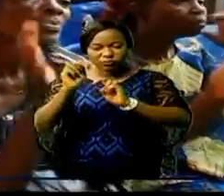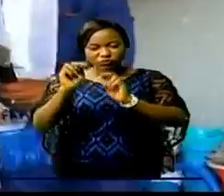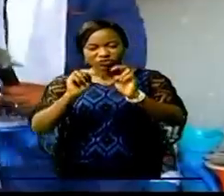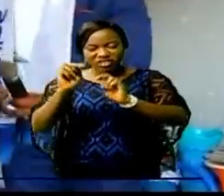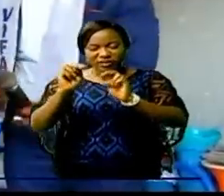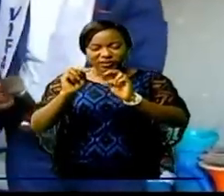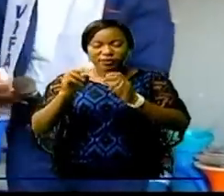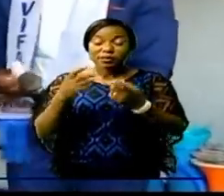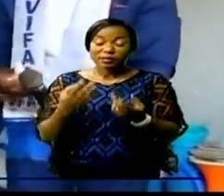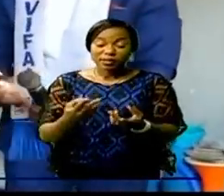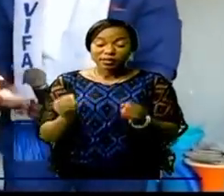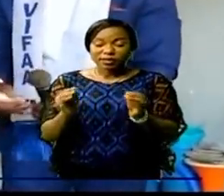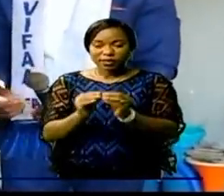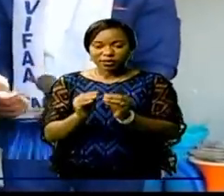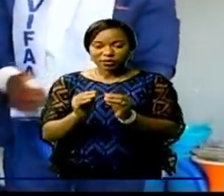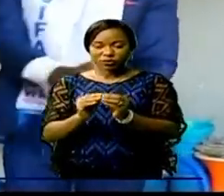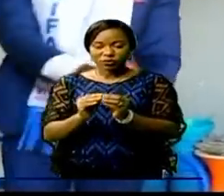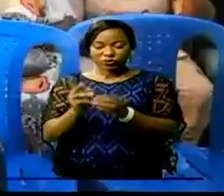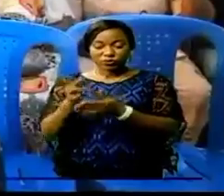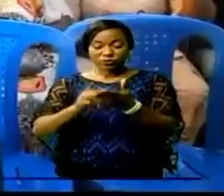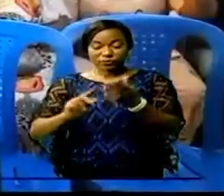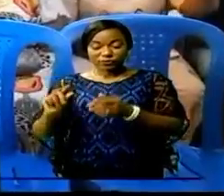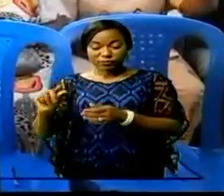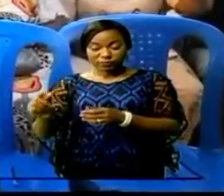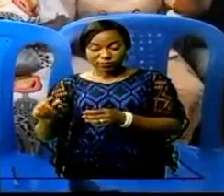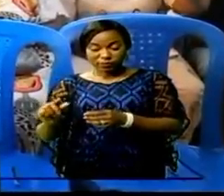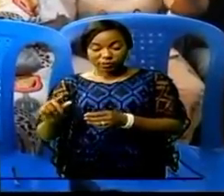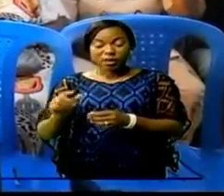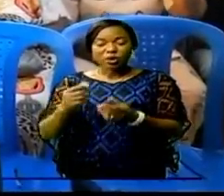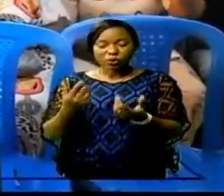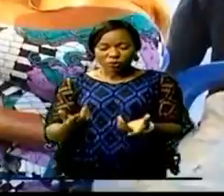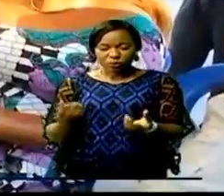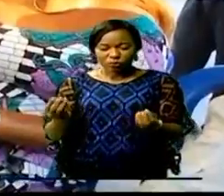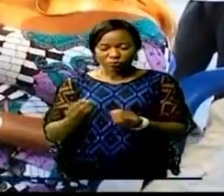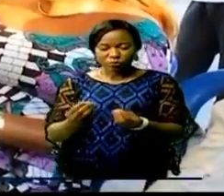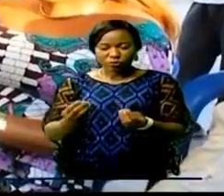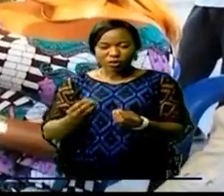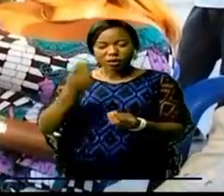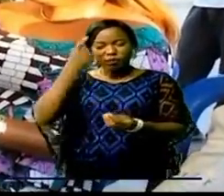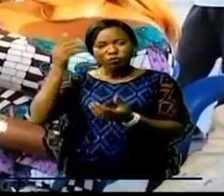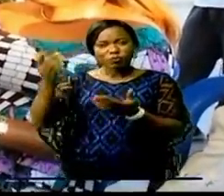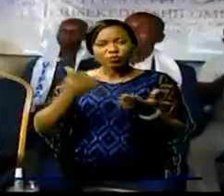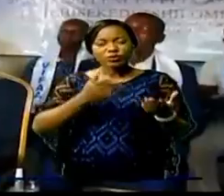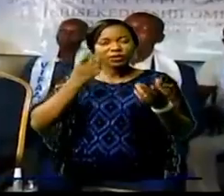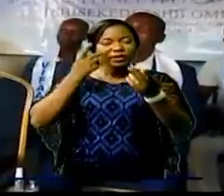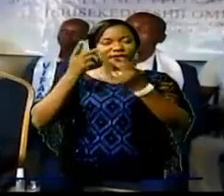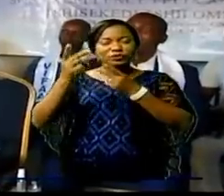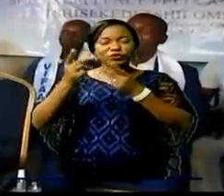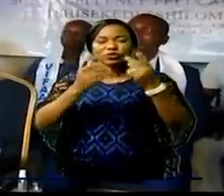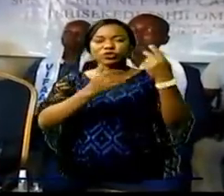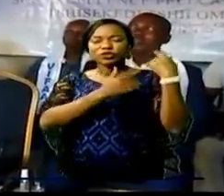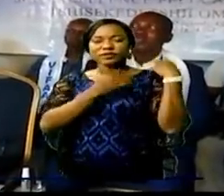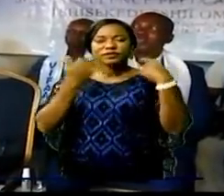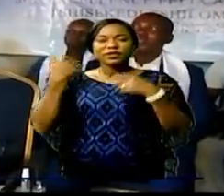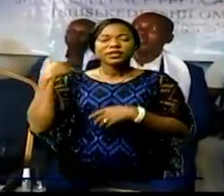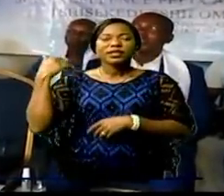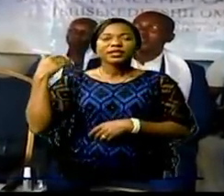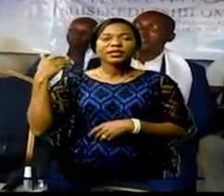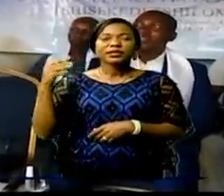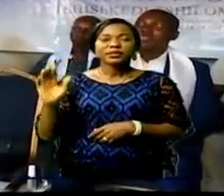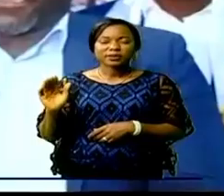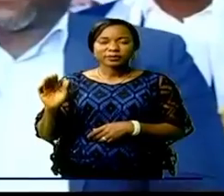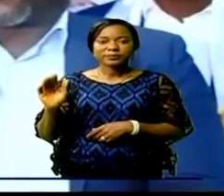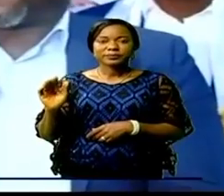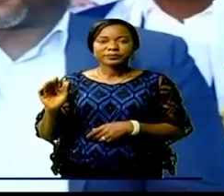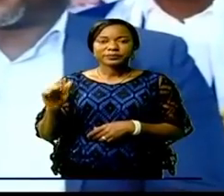entre les deux parties a permis de poser les jalons de cette attente pour porter la vision du chef de l'État Félix-Antoine